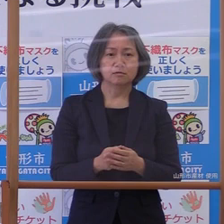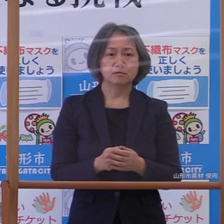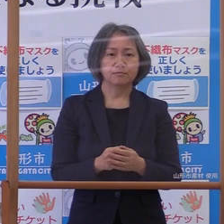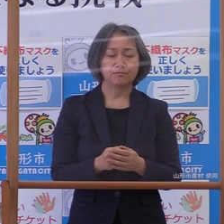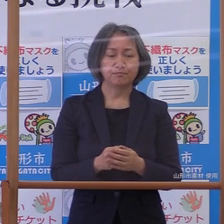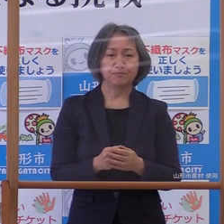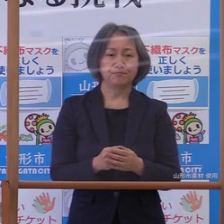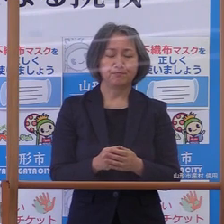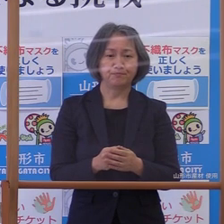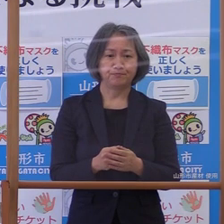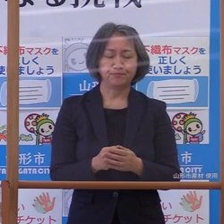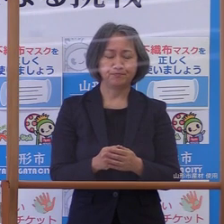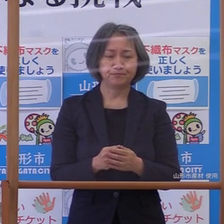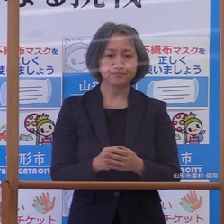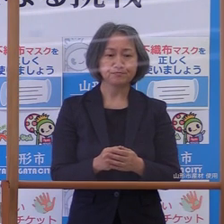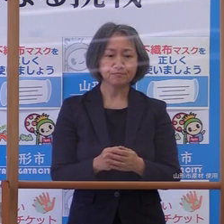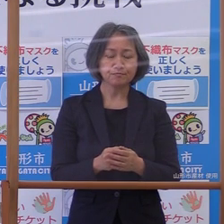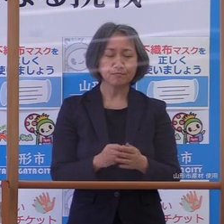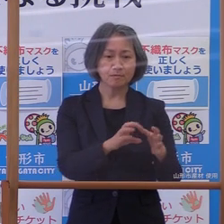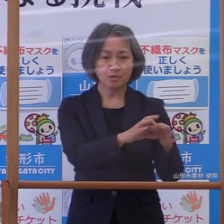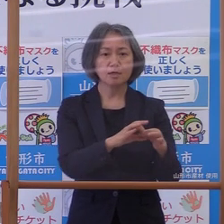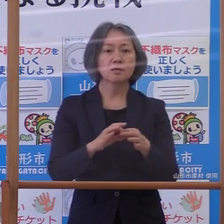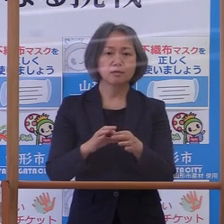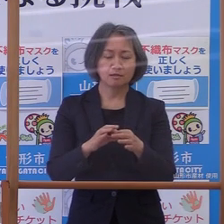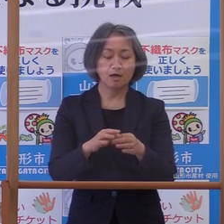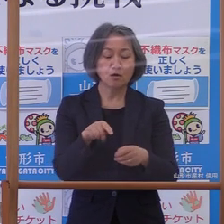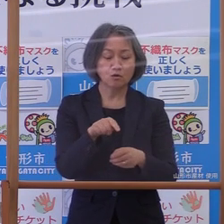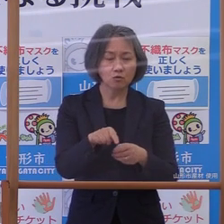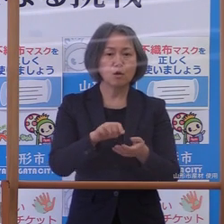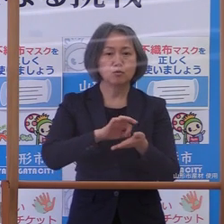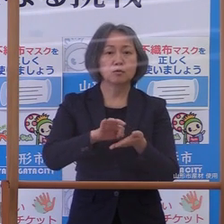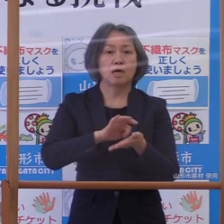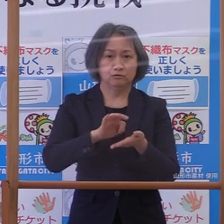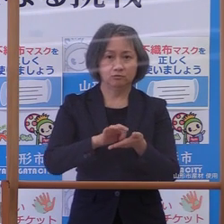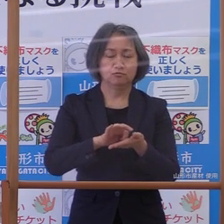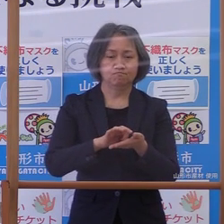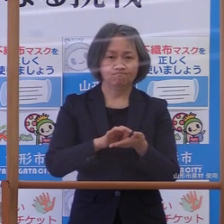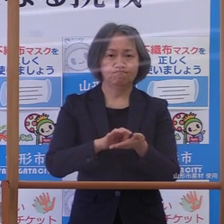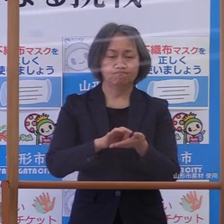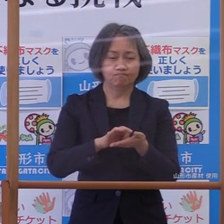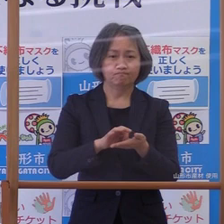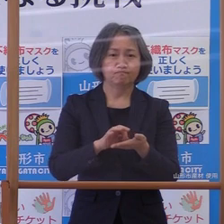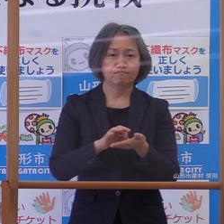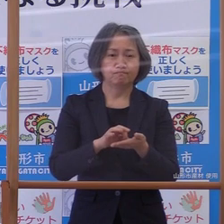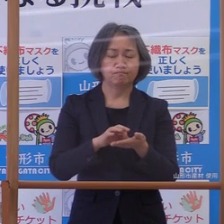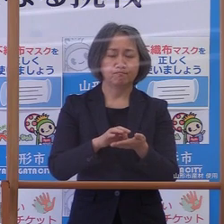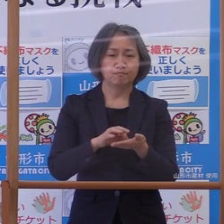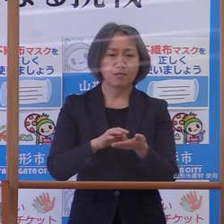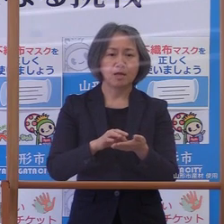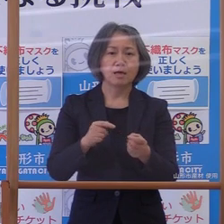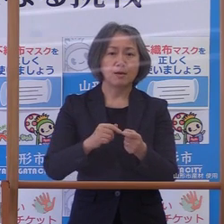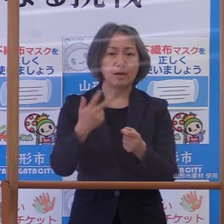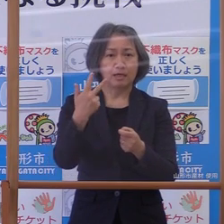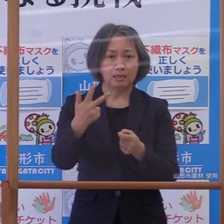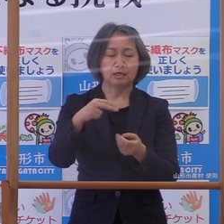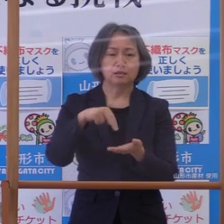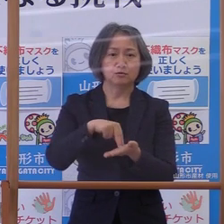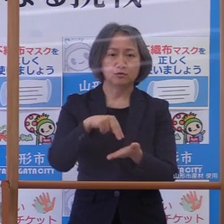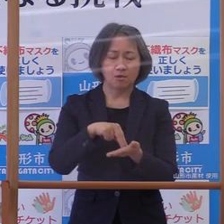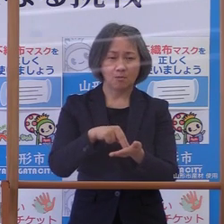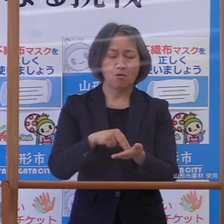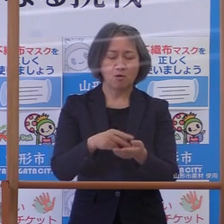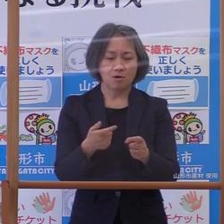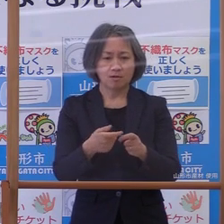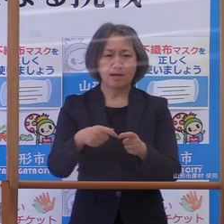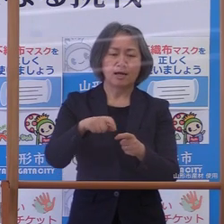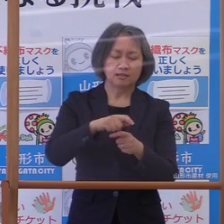でございます。自治体向けに。したがってこちらを利用させていただきまして、山形市としてもさらに充